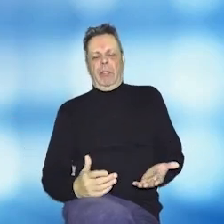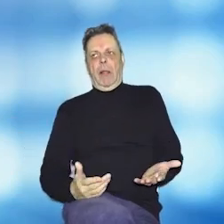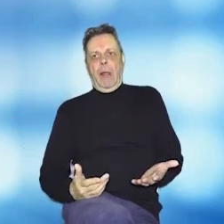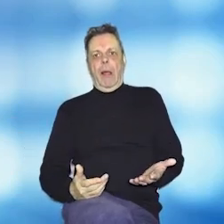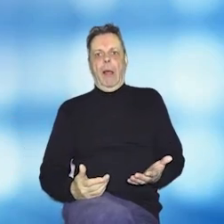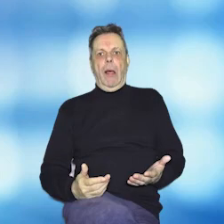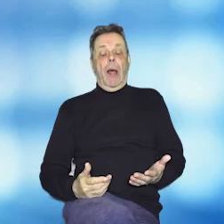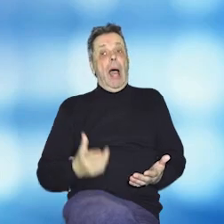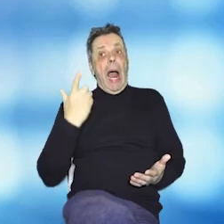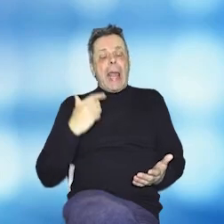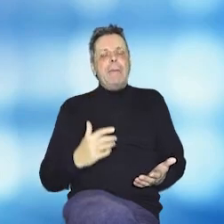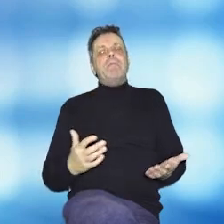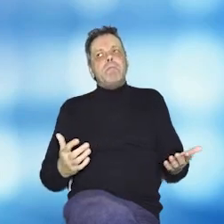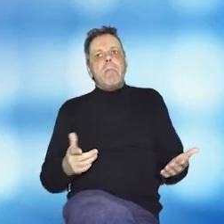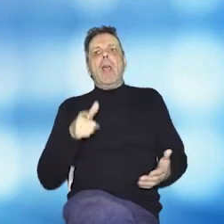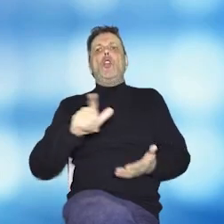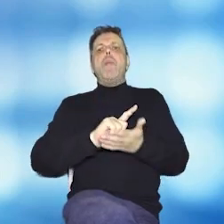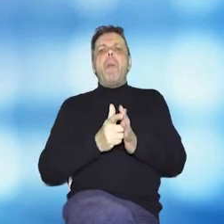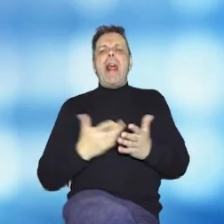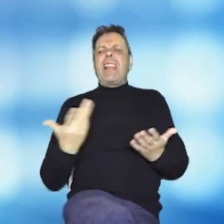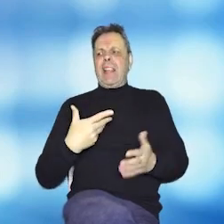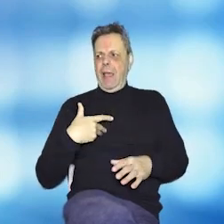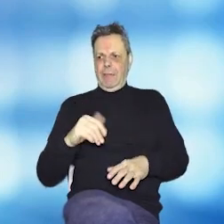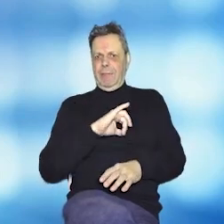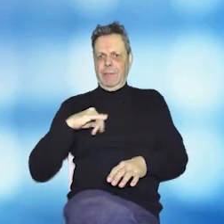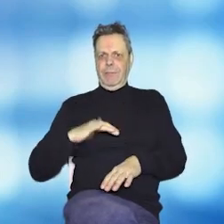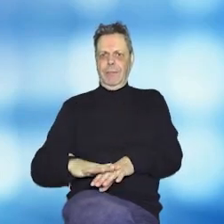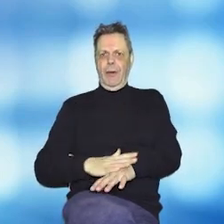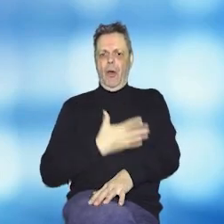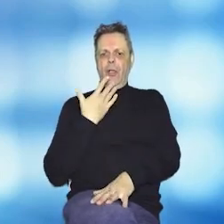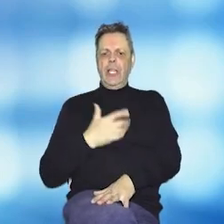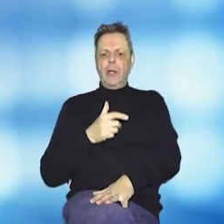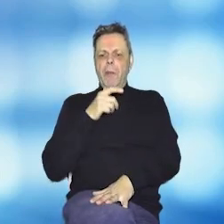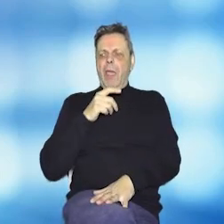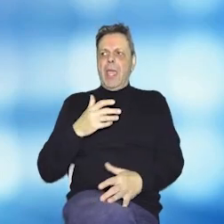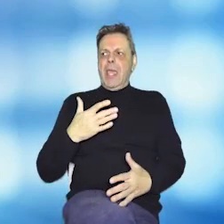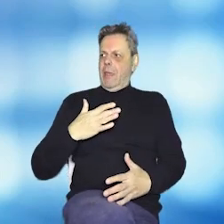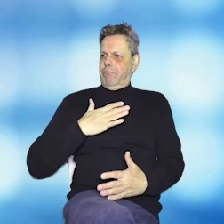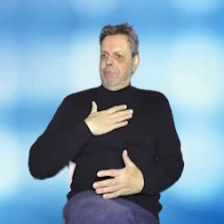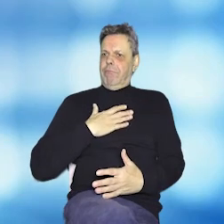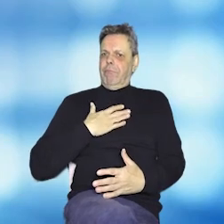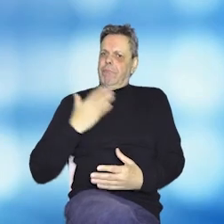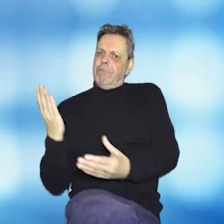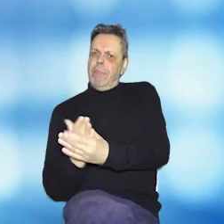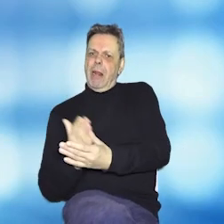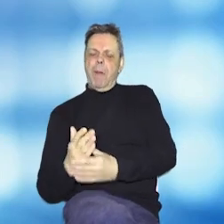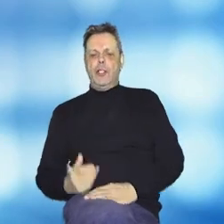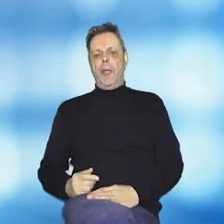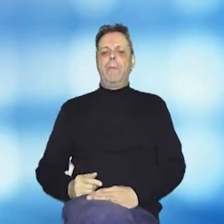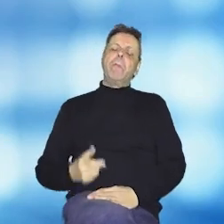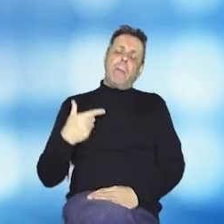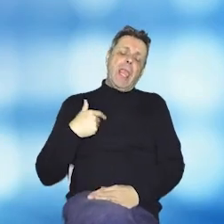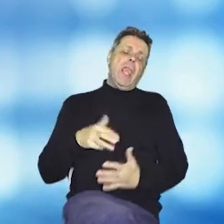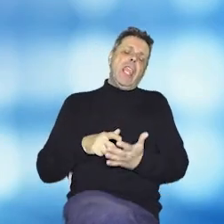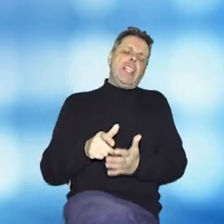25-30. Ali jednostavno to su ti momenti kad osjetite na neki način, ja bih rekla možda i poziv, da jednostavno idete u